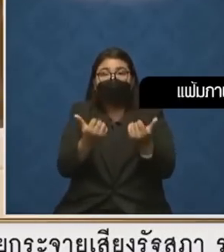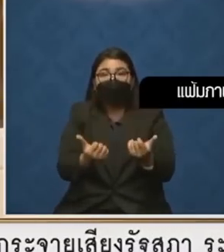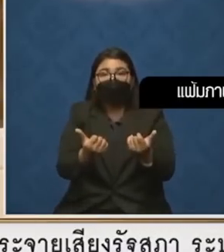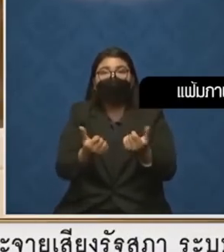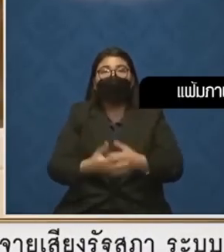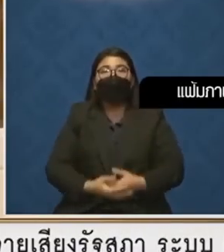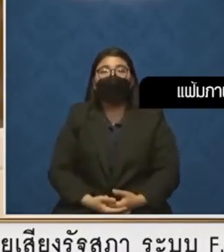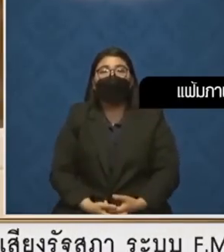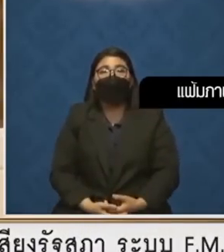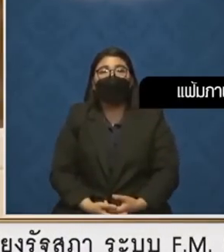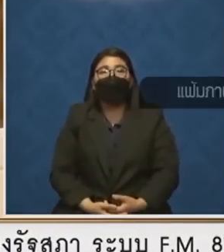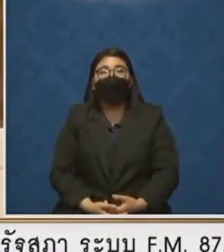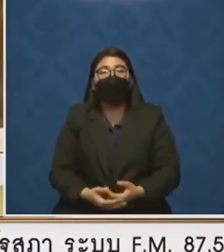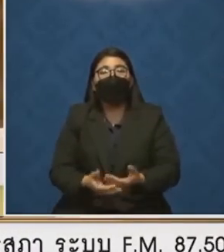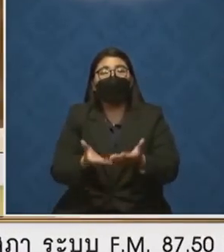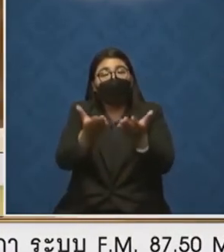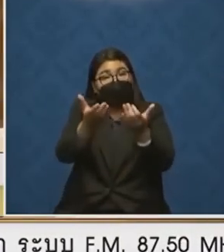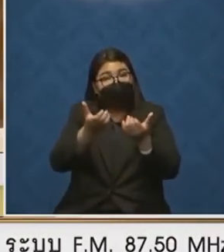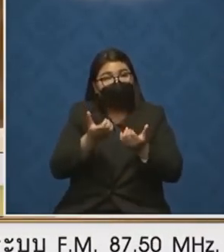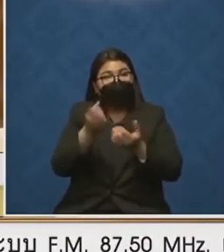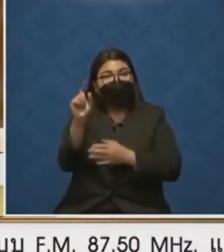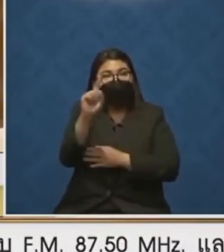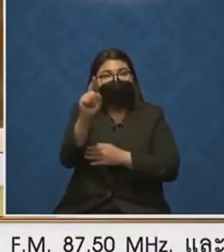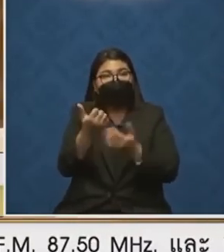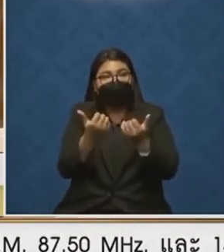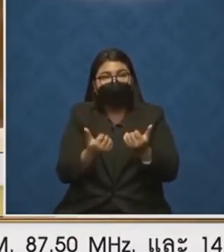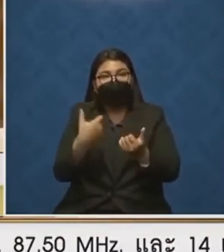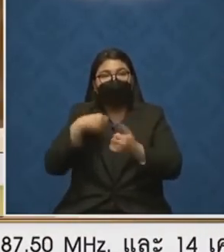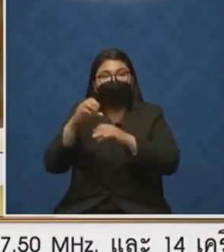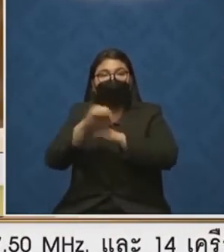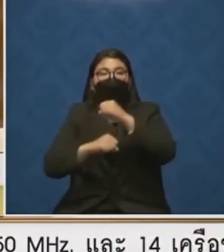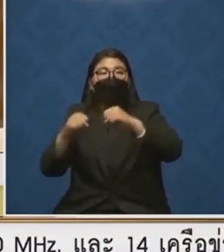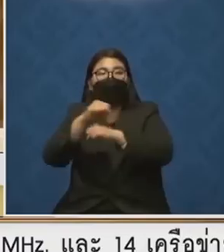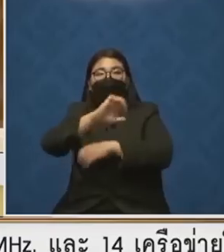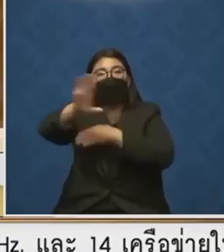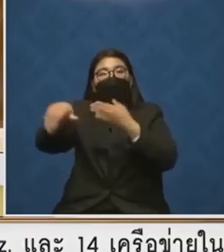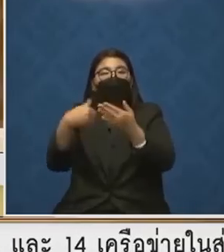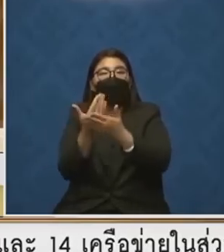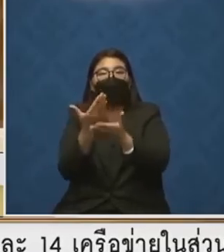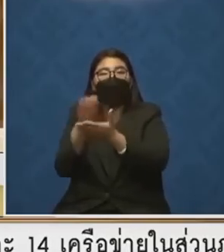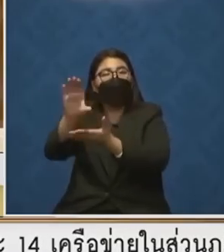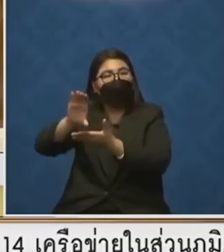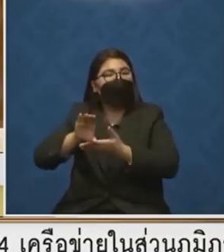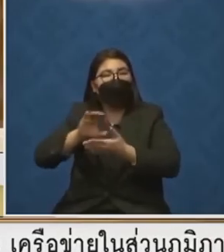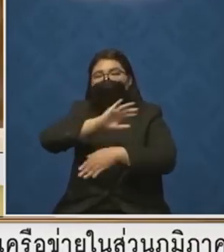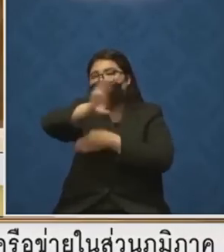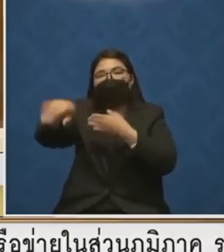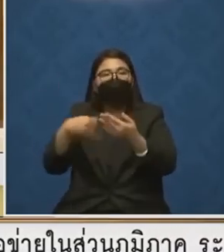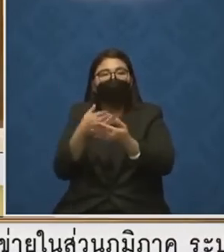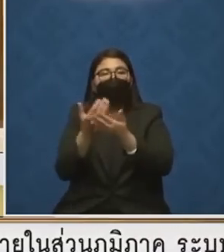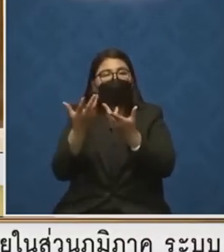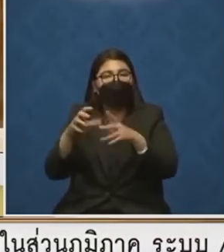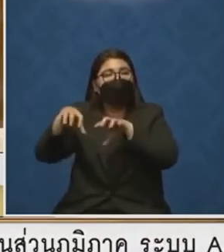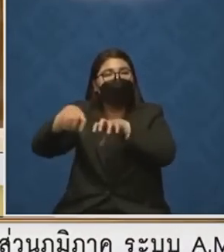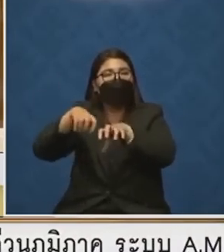แก้ไขปัญหาการเดินรถไฟฟ้า BTSค่ะรวมถึงการต่อสัญญาสัมปทานรถไฟฟ้าสายสีเขียวส่วนต่อขยายพลเอกอนุพงษ์ก็ออก